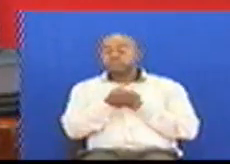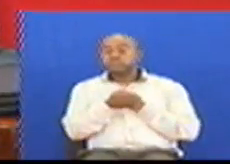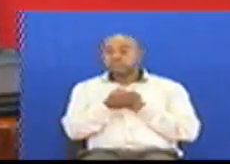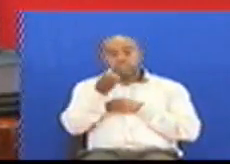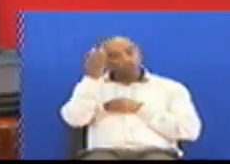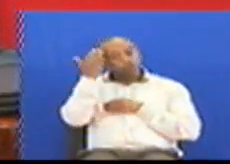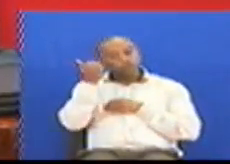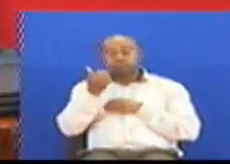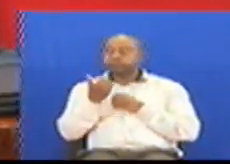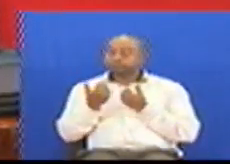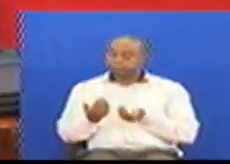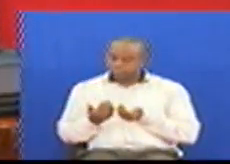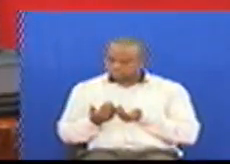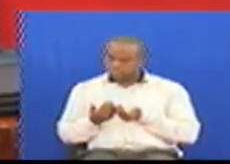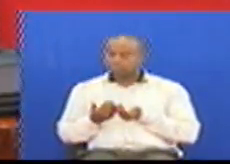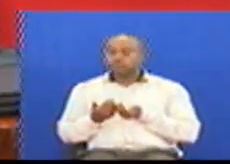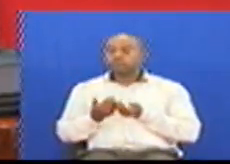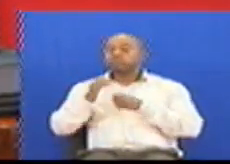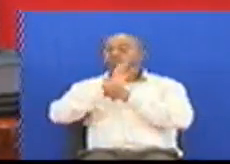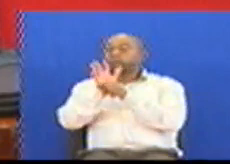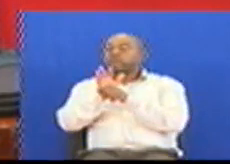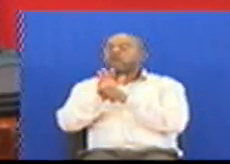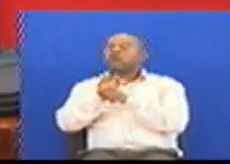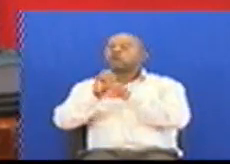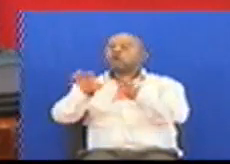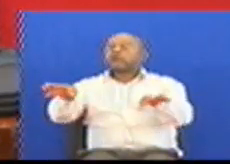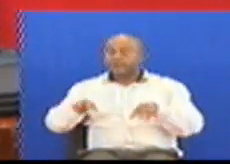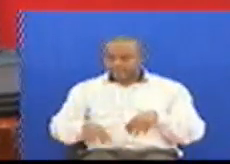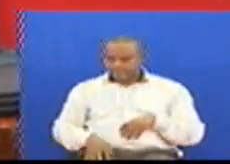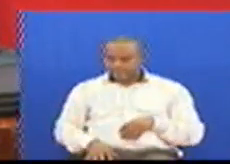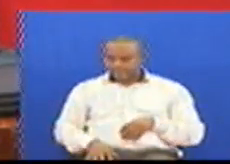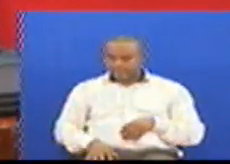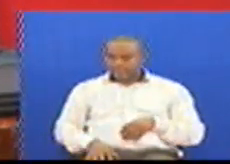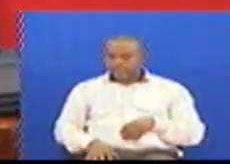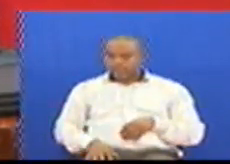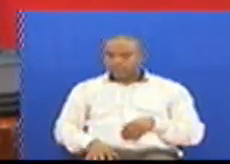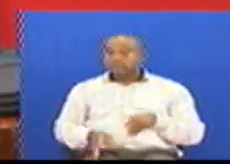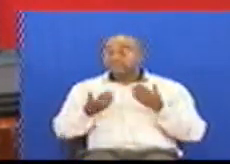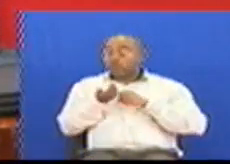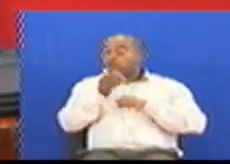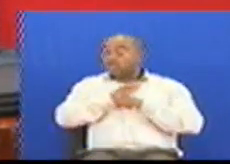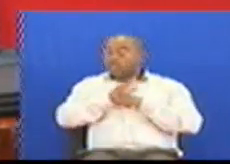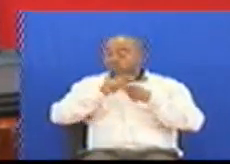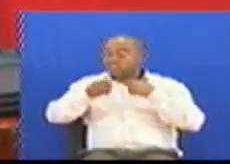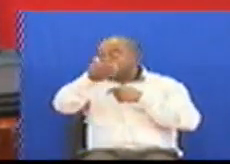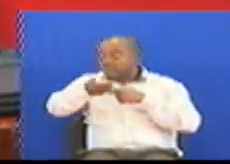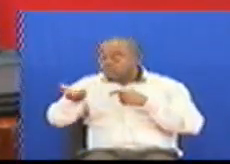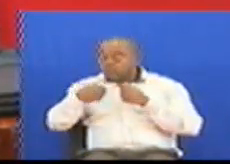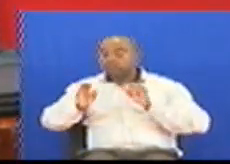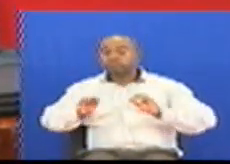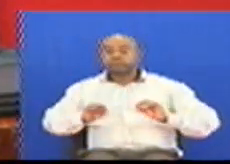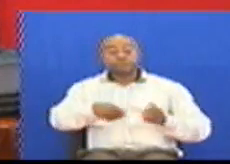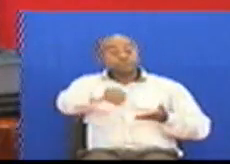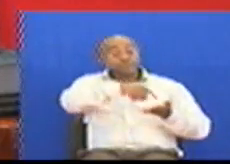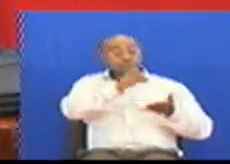hili. Wataalamu wanaelekeza kila mahali. Naomba sana wataalamu wetu washuke mpaka vijijini. Huku mjini